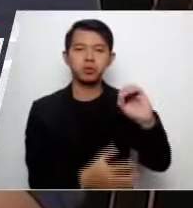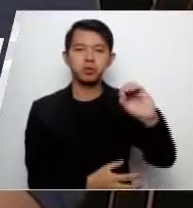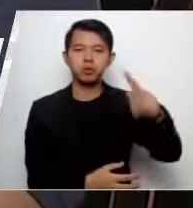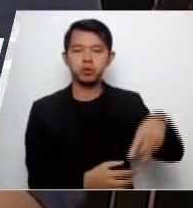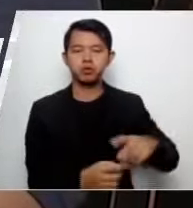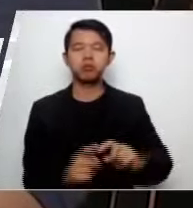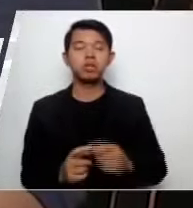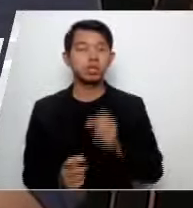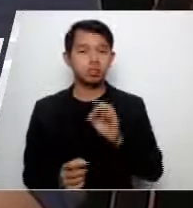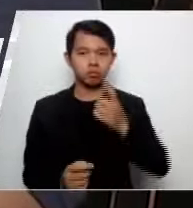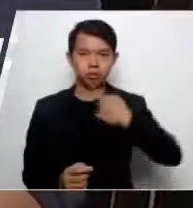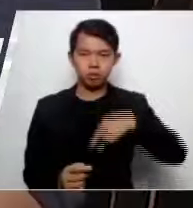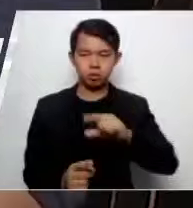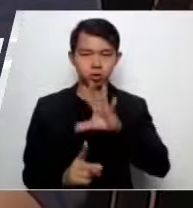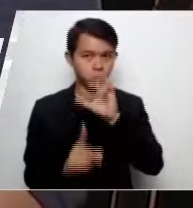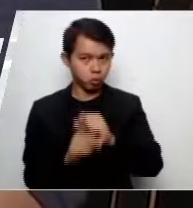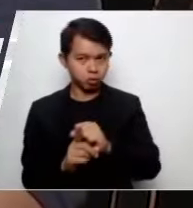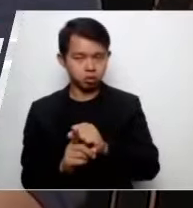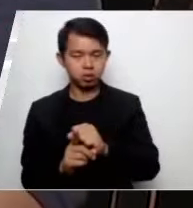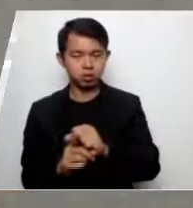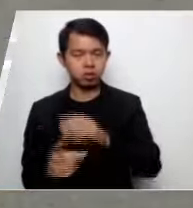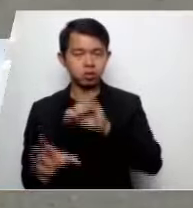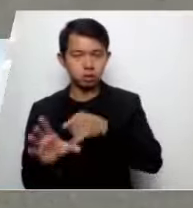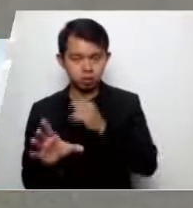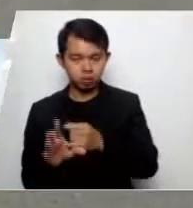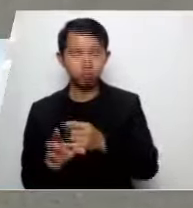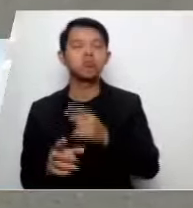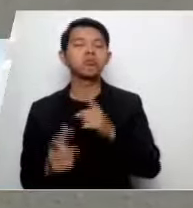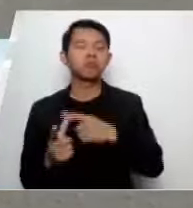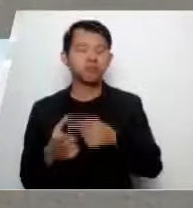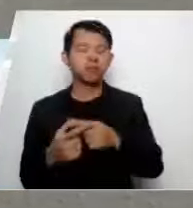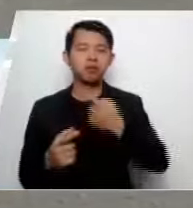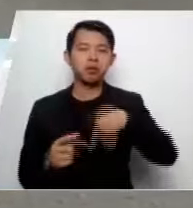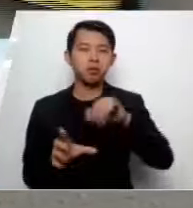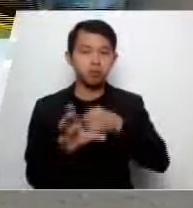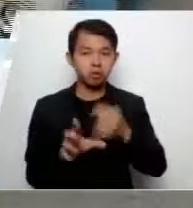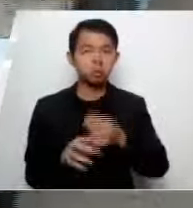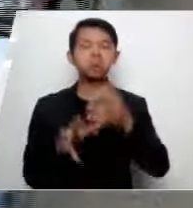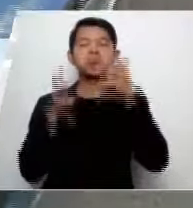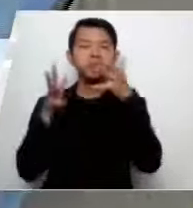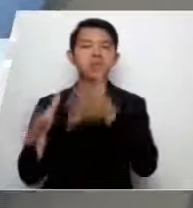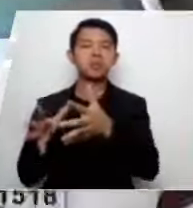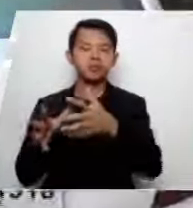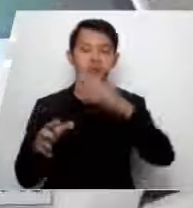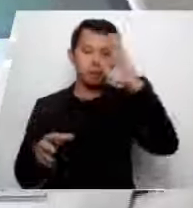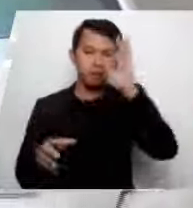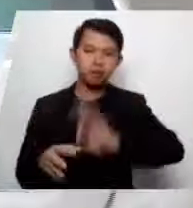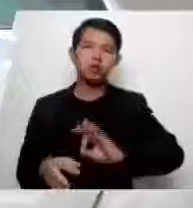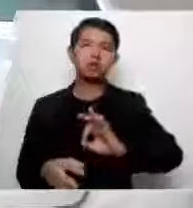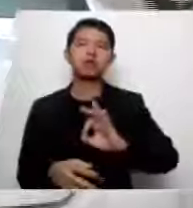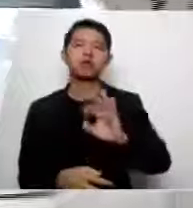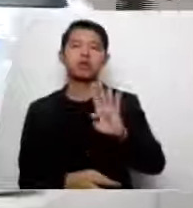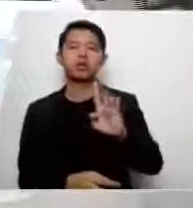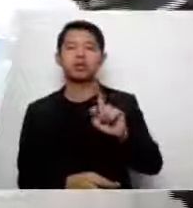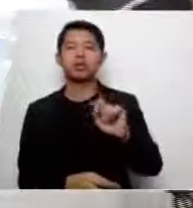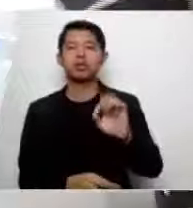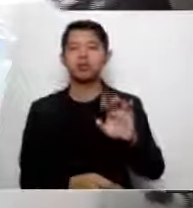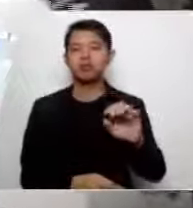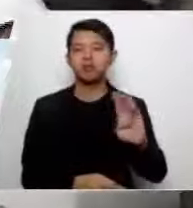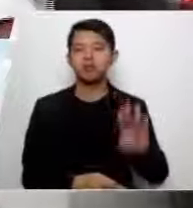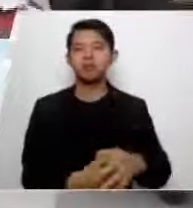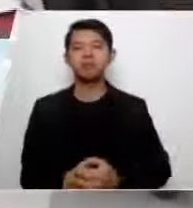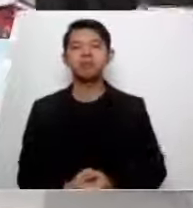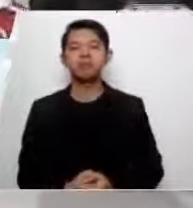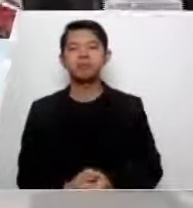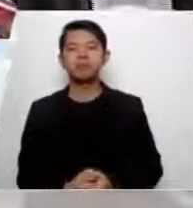namin, itambak na lang namin sa harapan nila ang aming mga unit. Yan din ang balak ng 80% ng mga miyembro ng Tanggol Pasada Network na